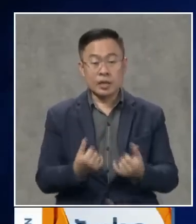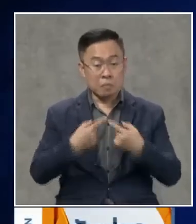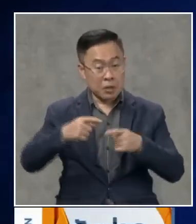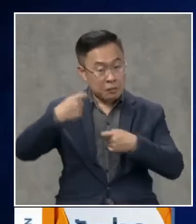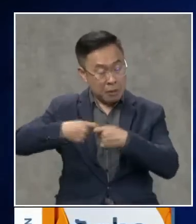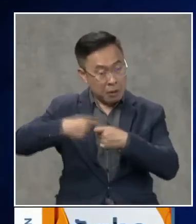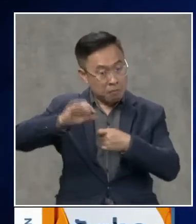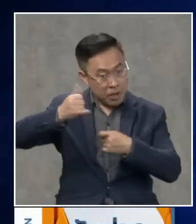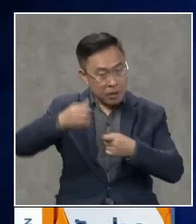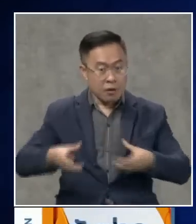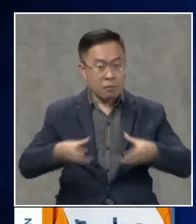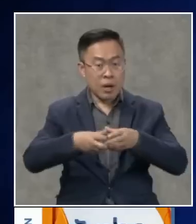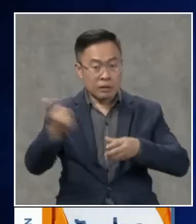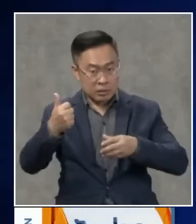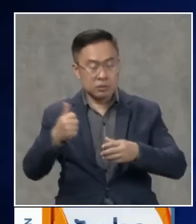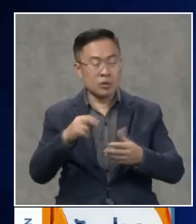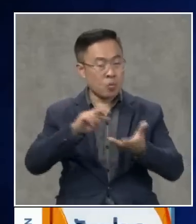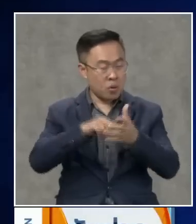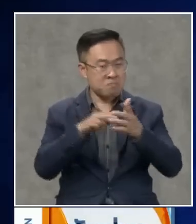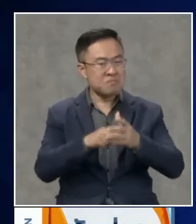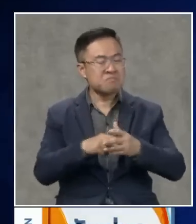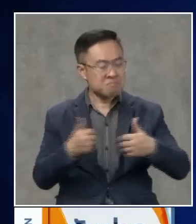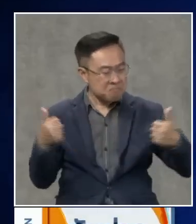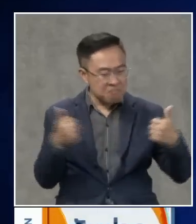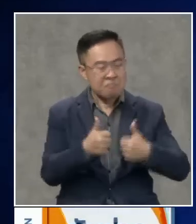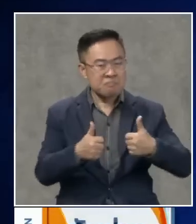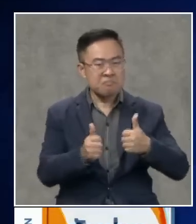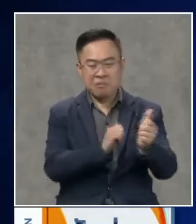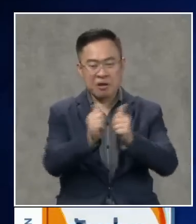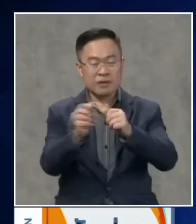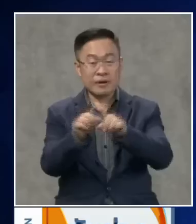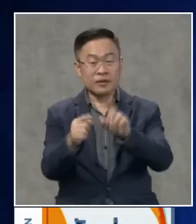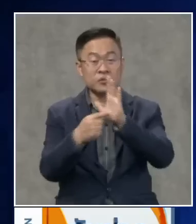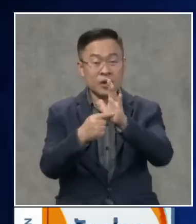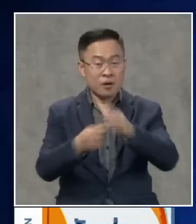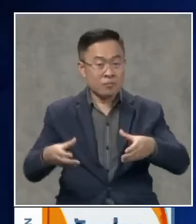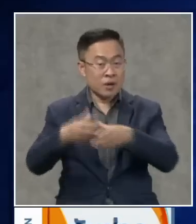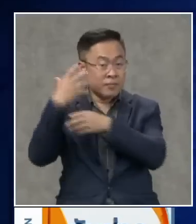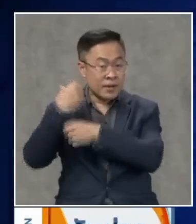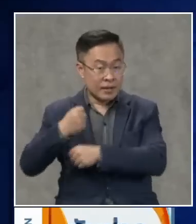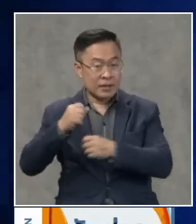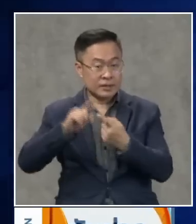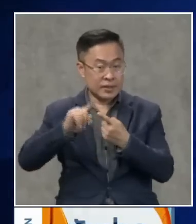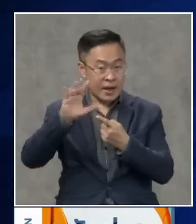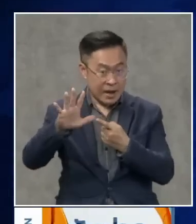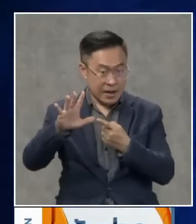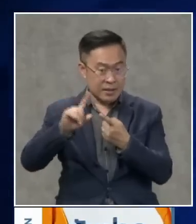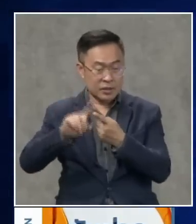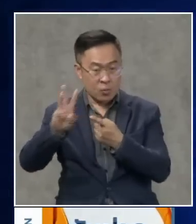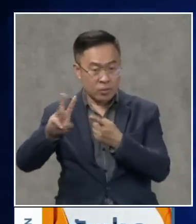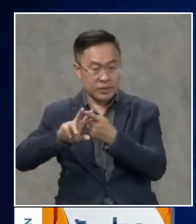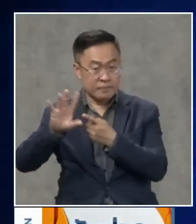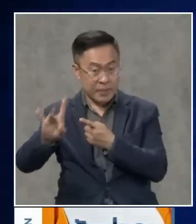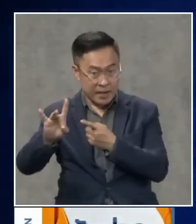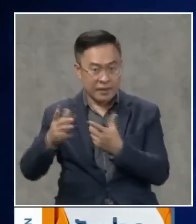ภูมินี้พรรคคู่แข่งไม่มีทีท่าจะกำราบได้ง่ายๆนะคะประชาธิปัตย์เดี๋ยวไปดูกันหน่อยคุณผู้ชมคะเขตเลือกตั้งที่1ประชาธิปั